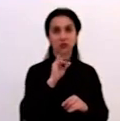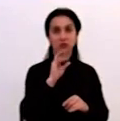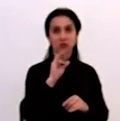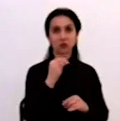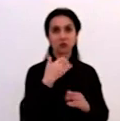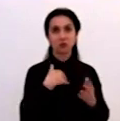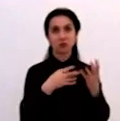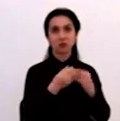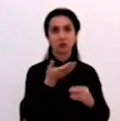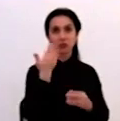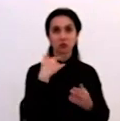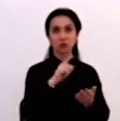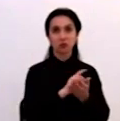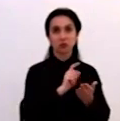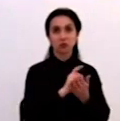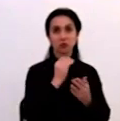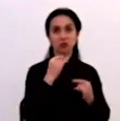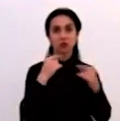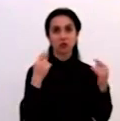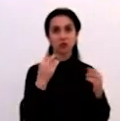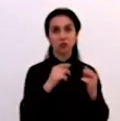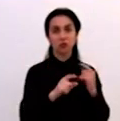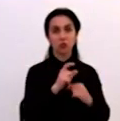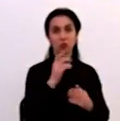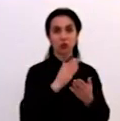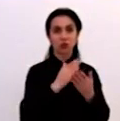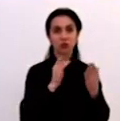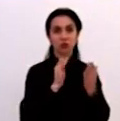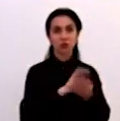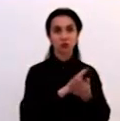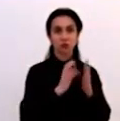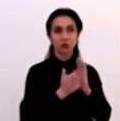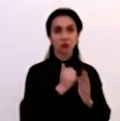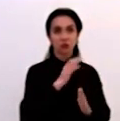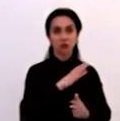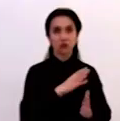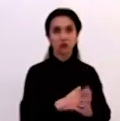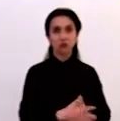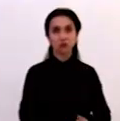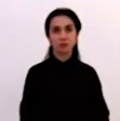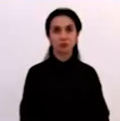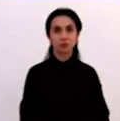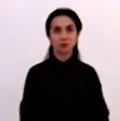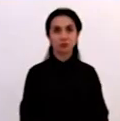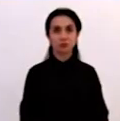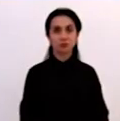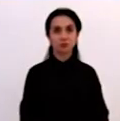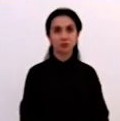Identifikatsiyalashni biz sizlar bilan o'tgan darslarda, demak, har xil yo'llarni tanishib olgan edik.